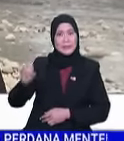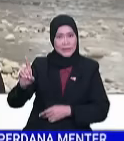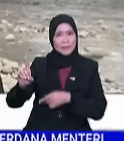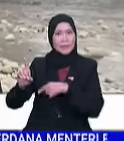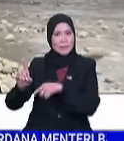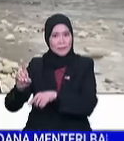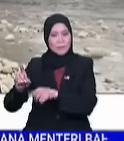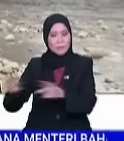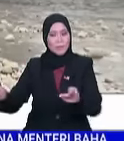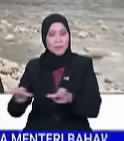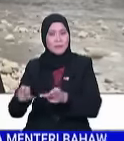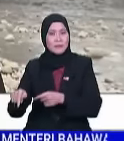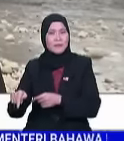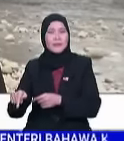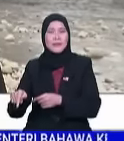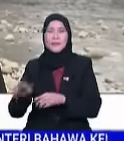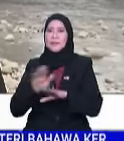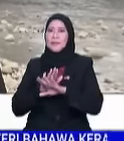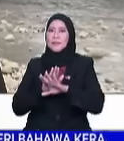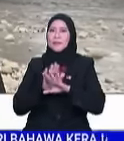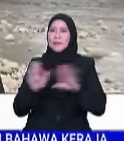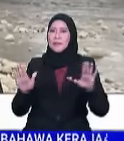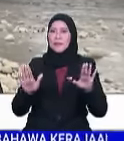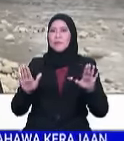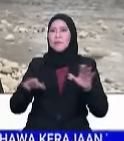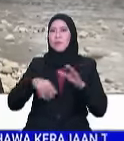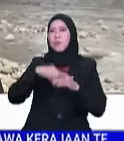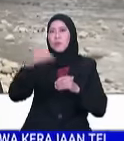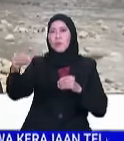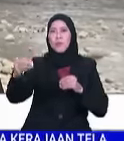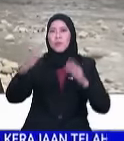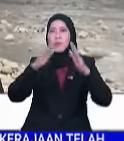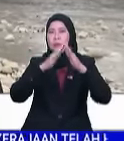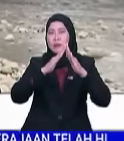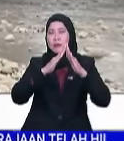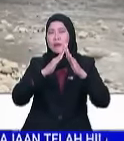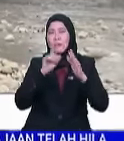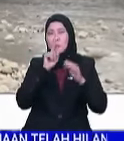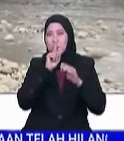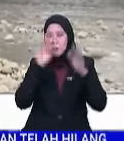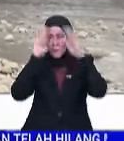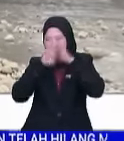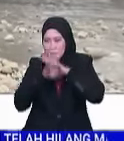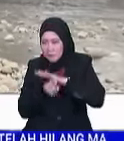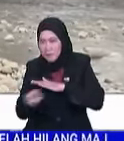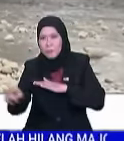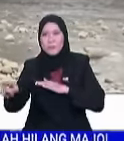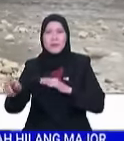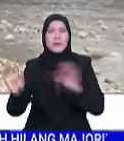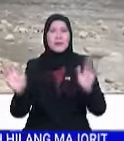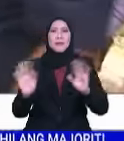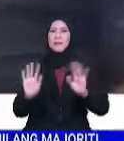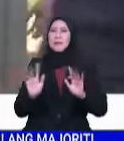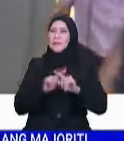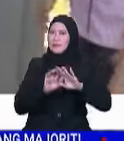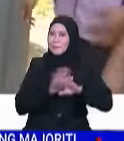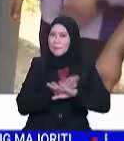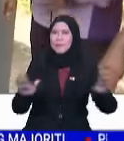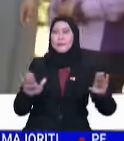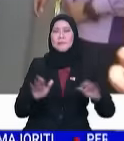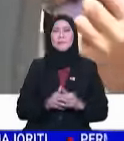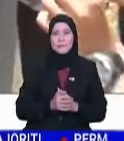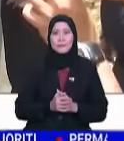di-PKPD-kan itu agar tidak keluar ataupun melarikan diri daripada kawasan-kawasan yang telah di-PKPD-kan.